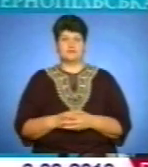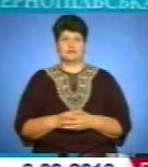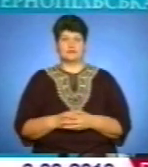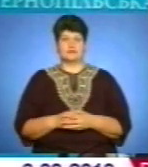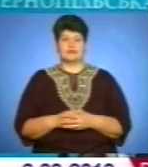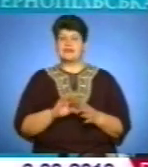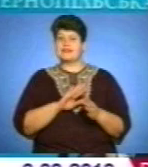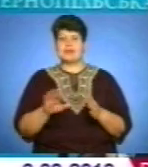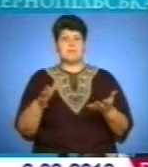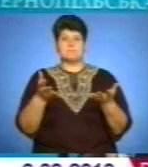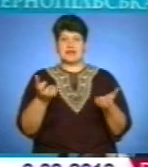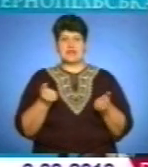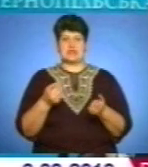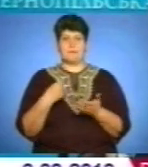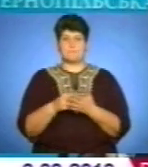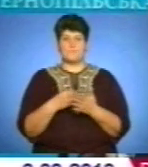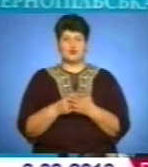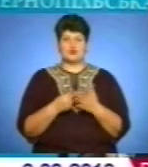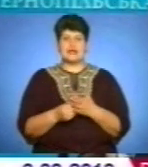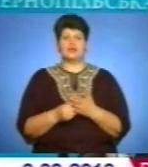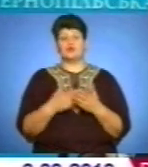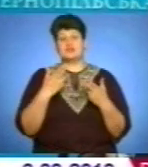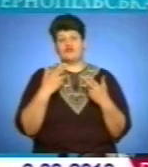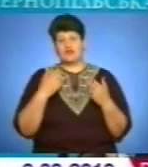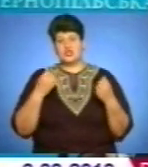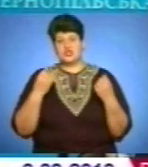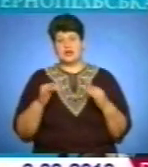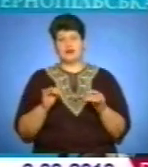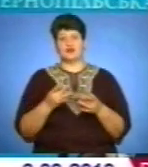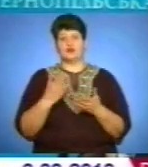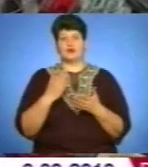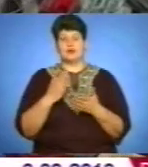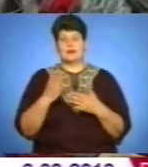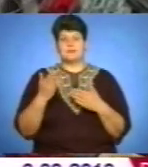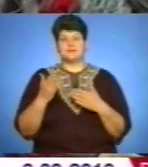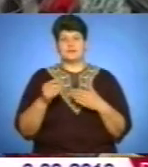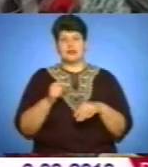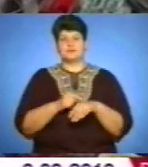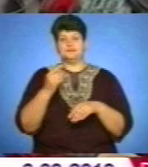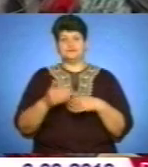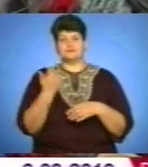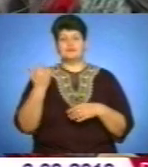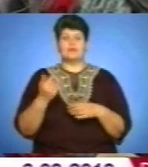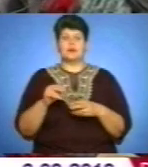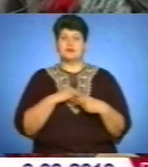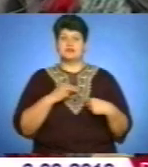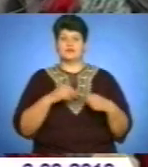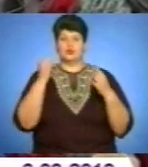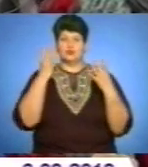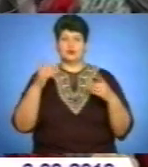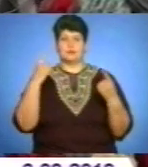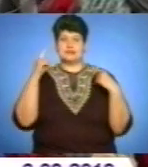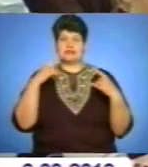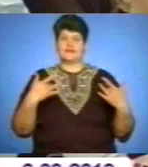неприйняття бюджету, звичайно, є по працівникам культури, по працівникам мистецтва,